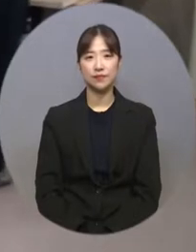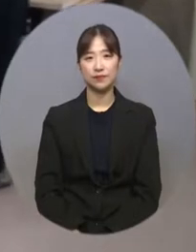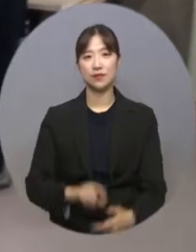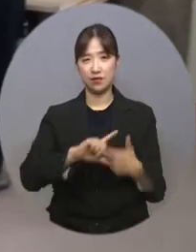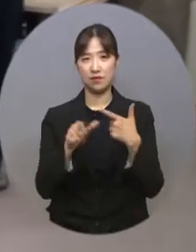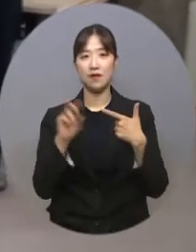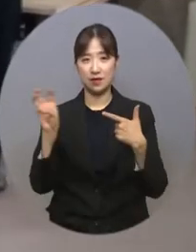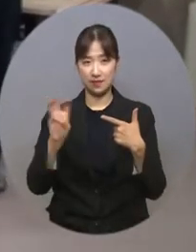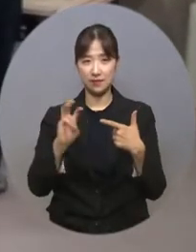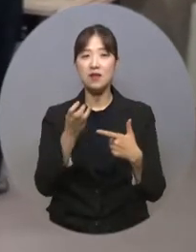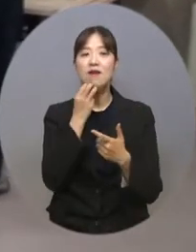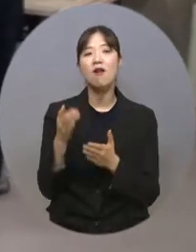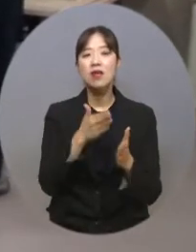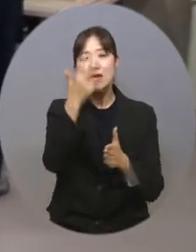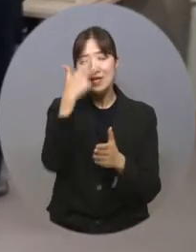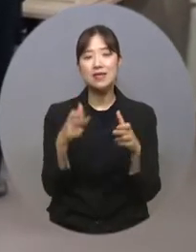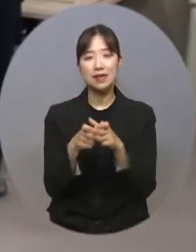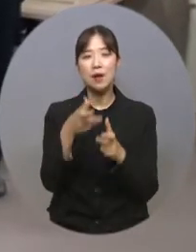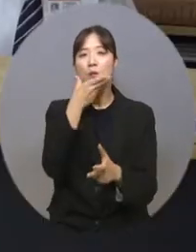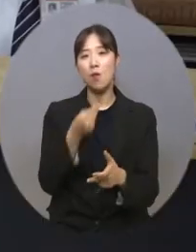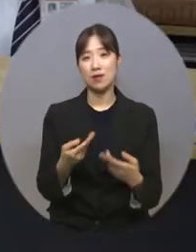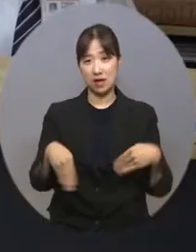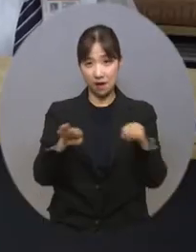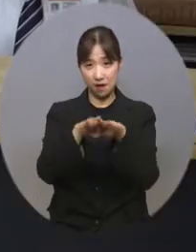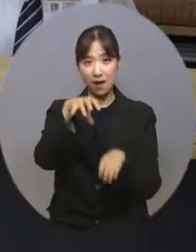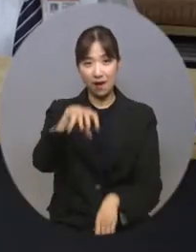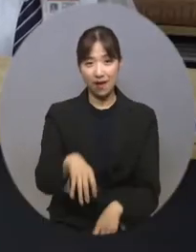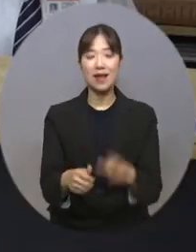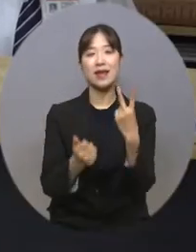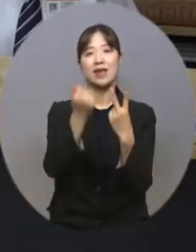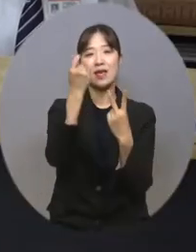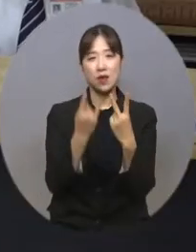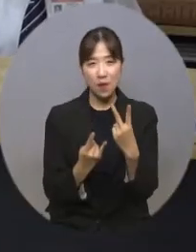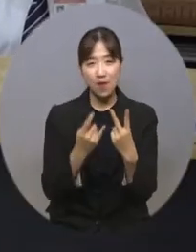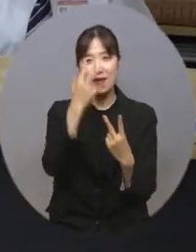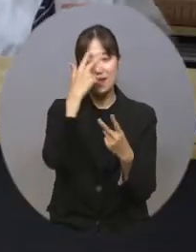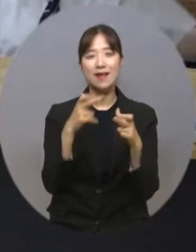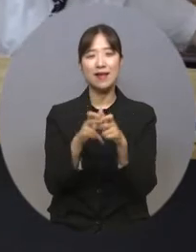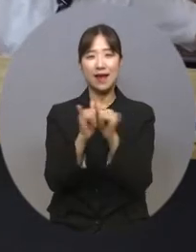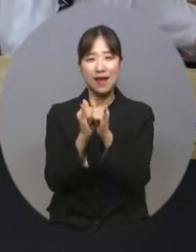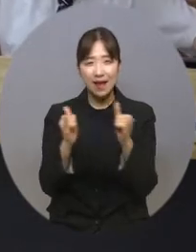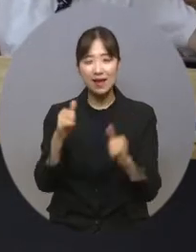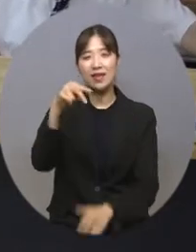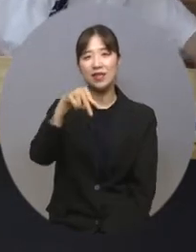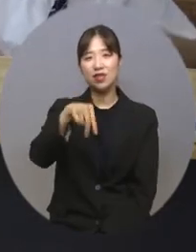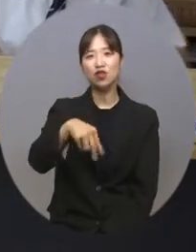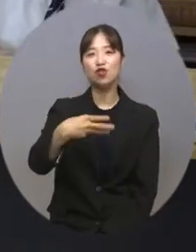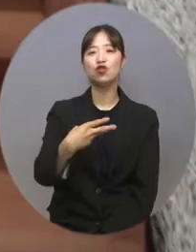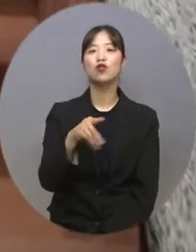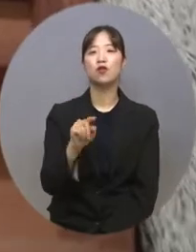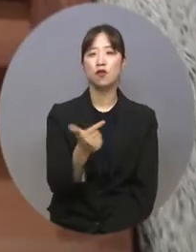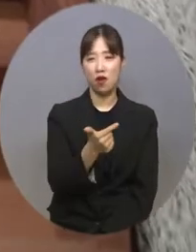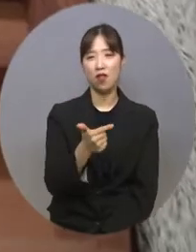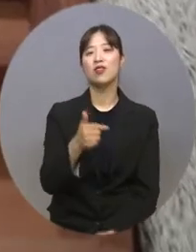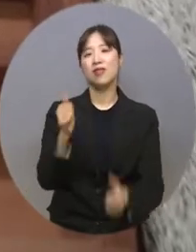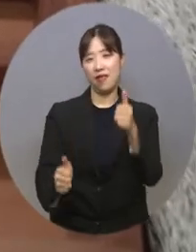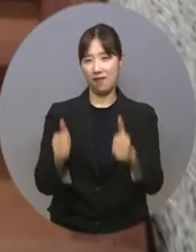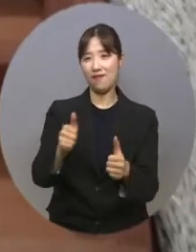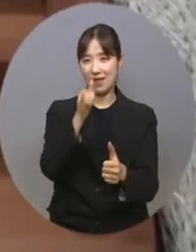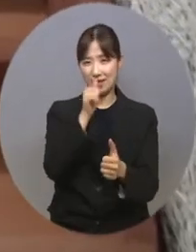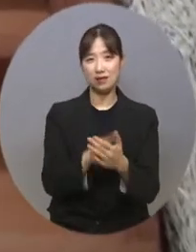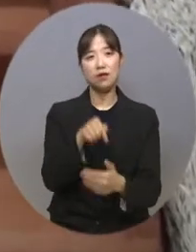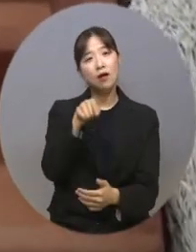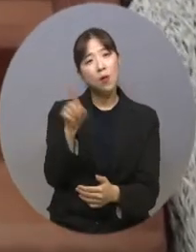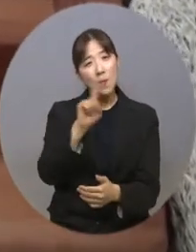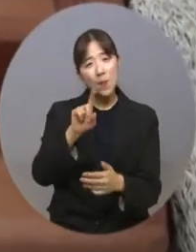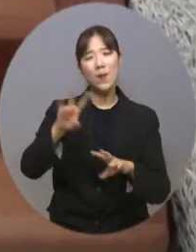30일 경기도 시각장애인 복지관에서는 제2회 경기도 시각장애인 슐런 대회가 열렸습니다. 슐런은